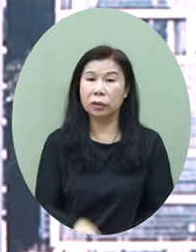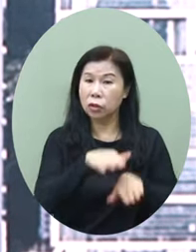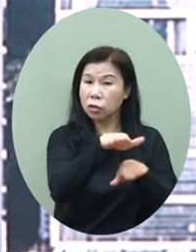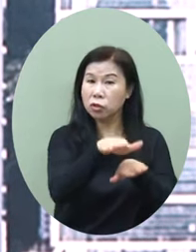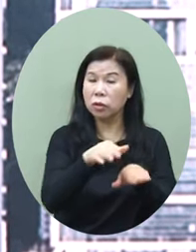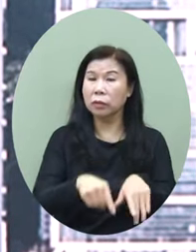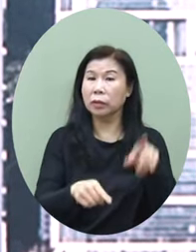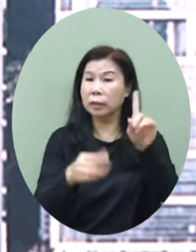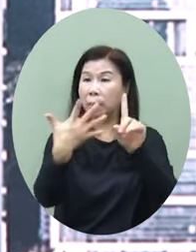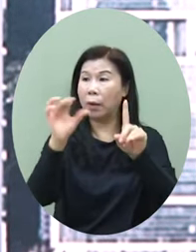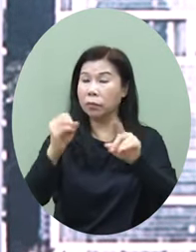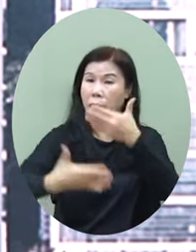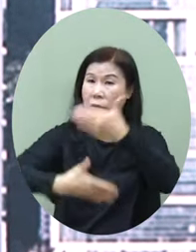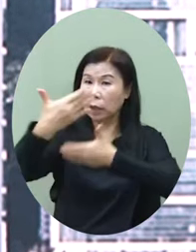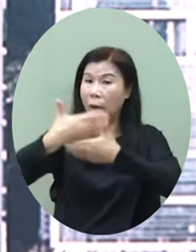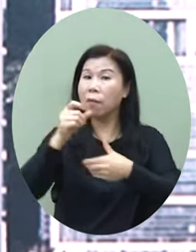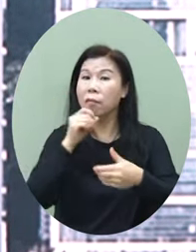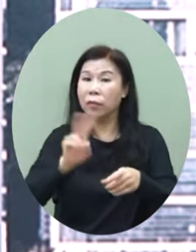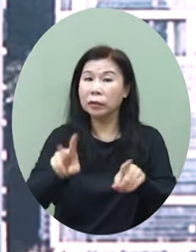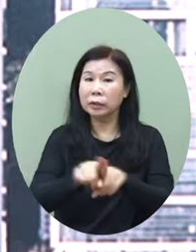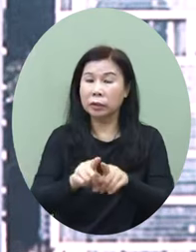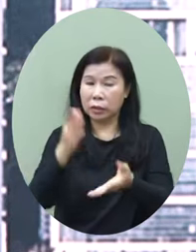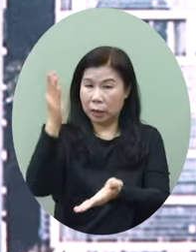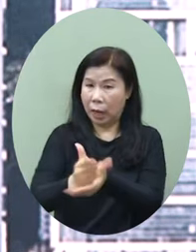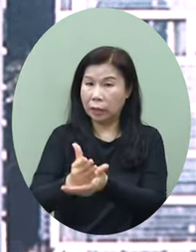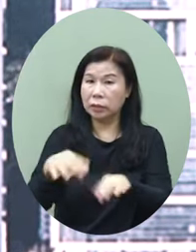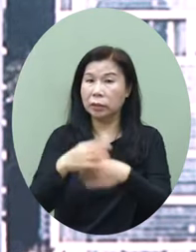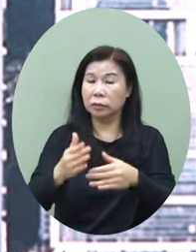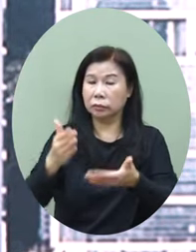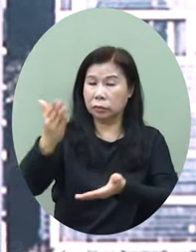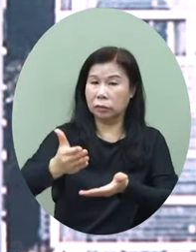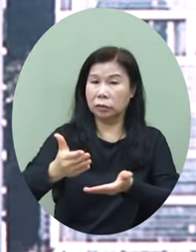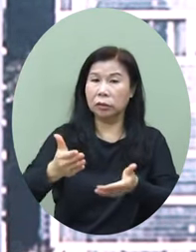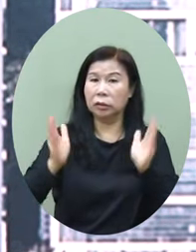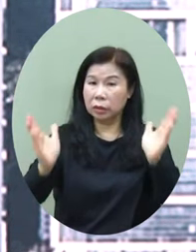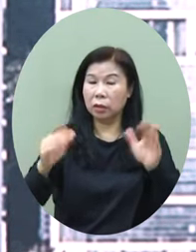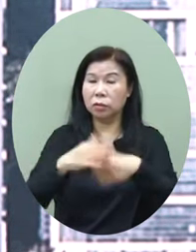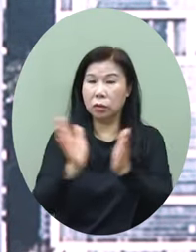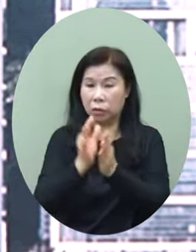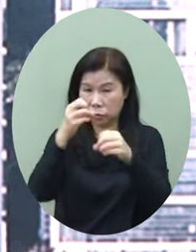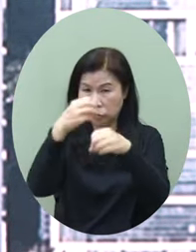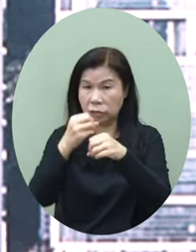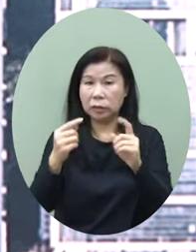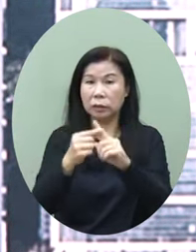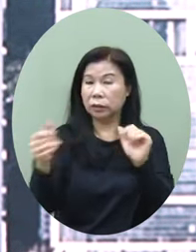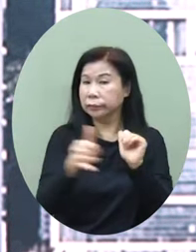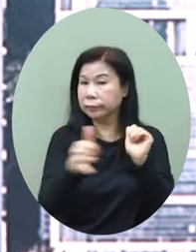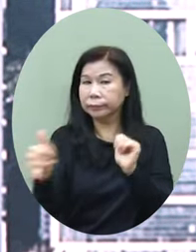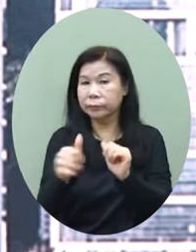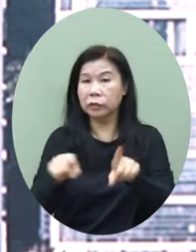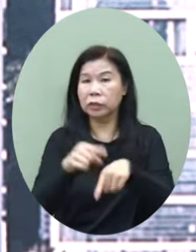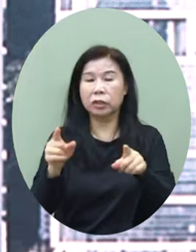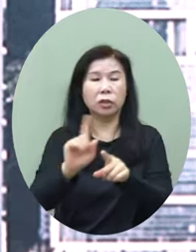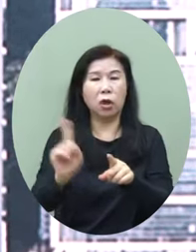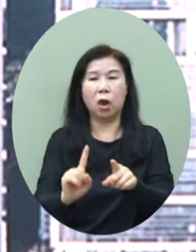敦這150多座樓做的受限的區域除了檢測之外人員的流動是